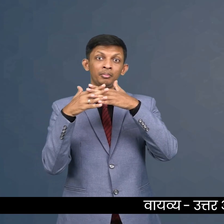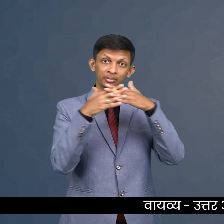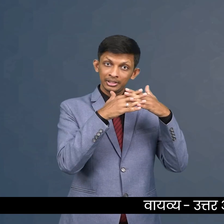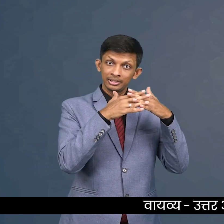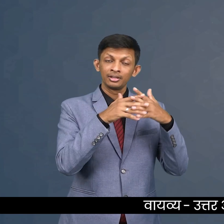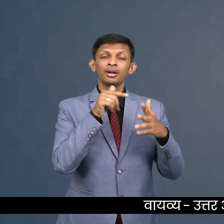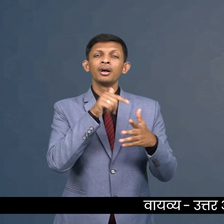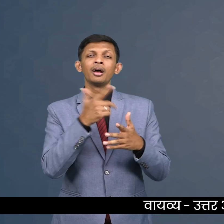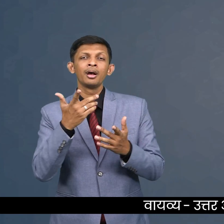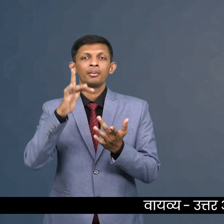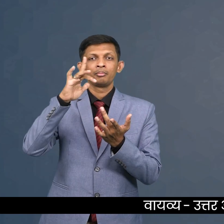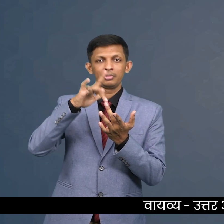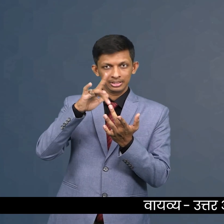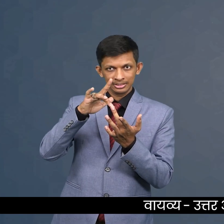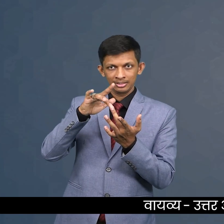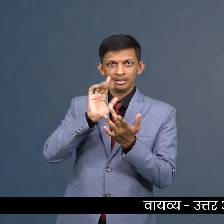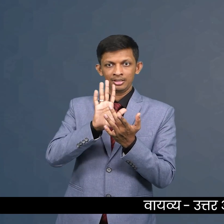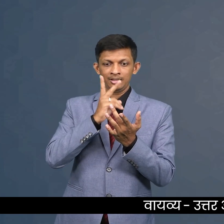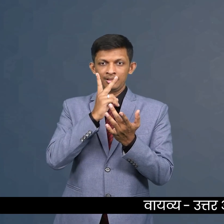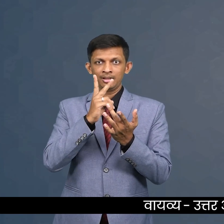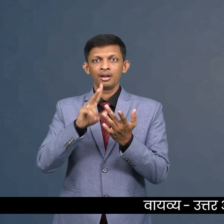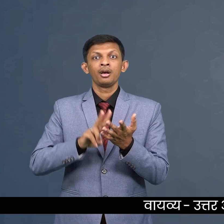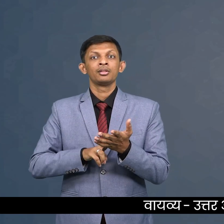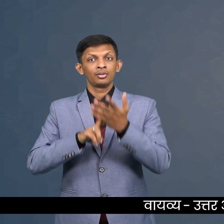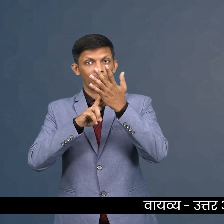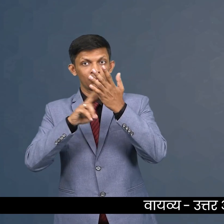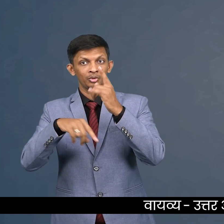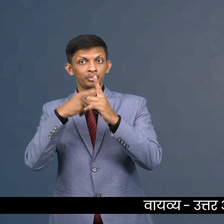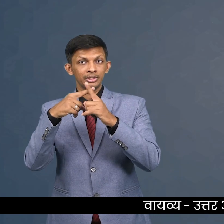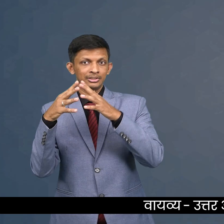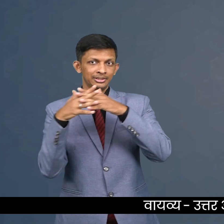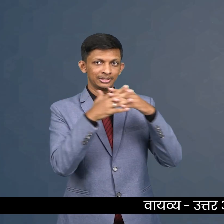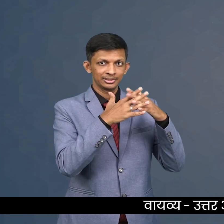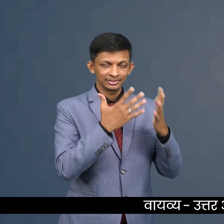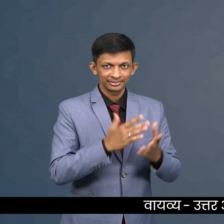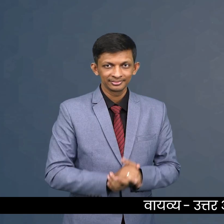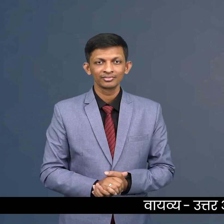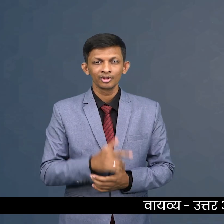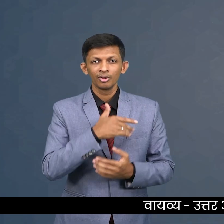वायव्य, उत्तर आणि पश्चिम दरम्यान.